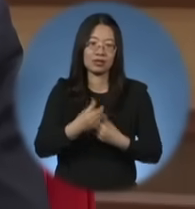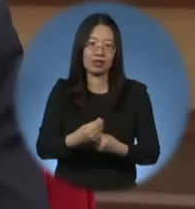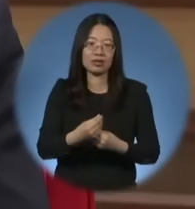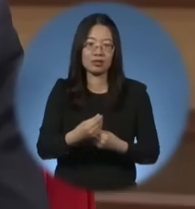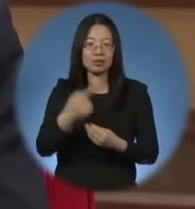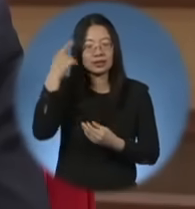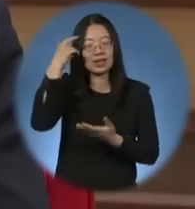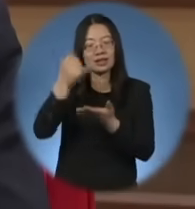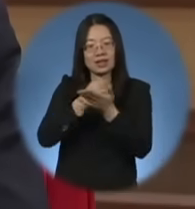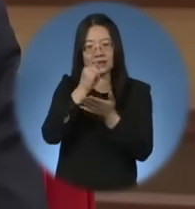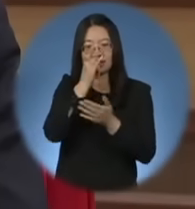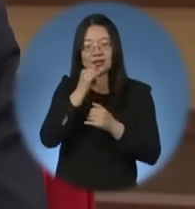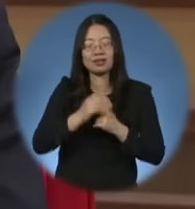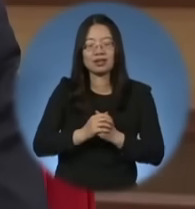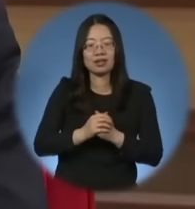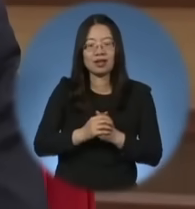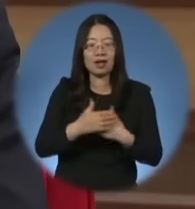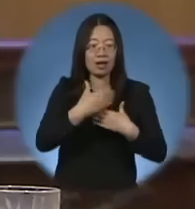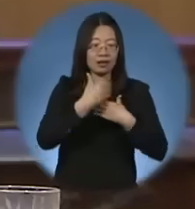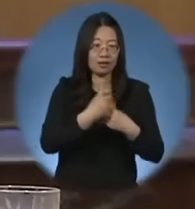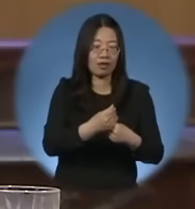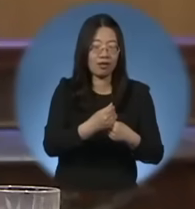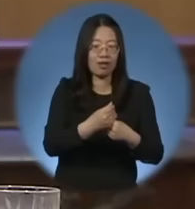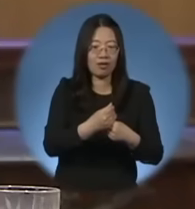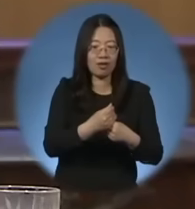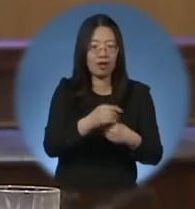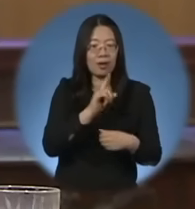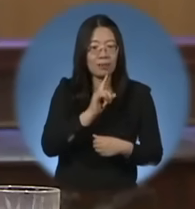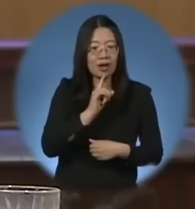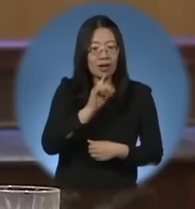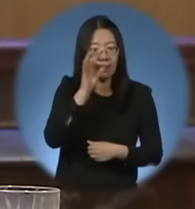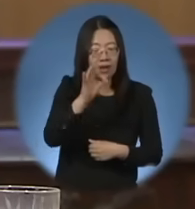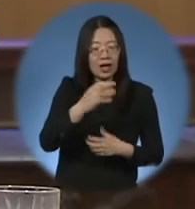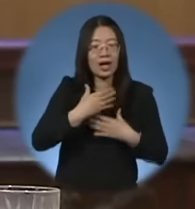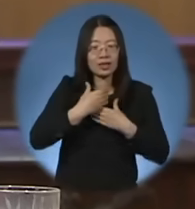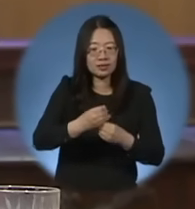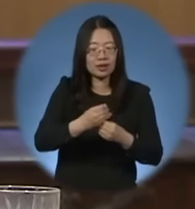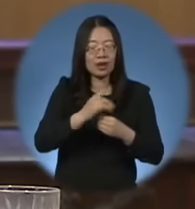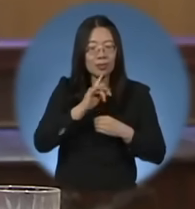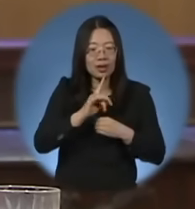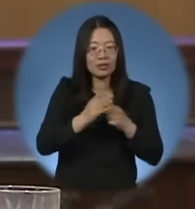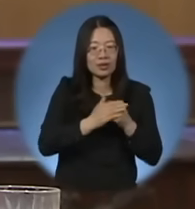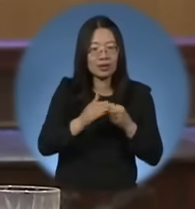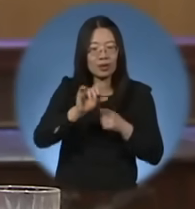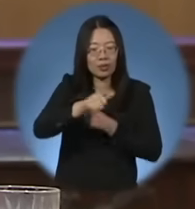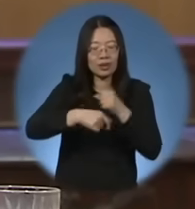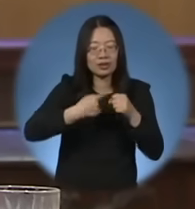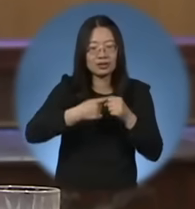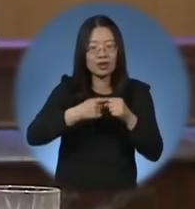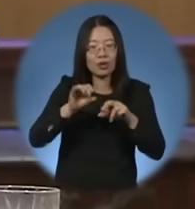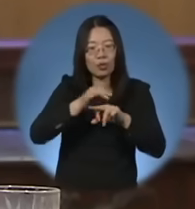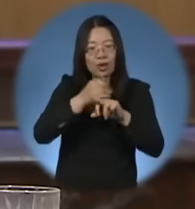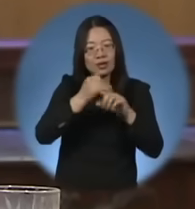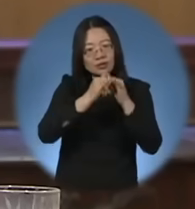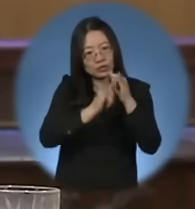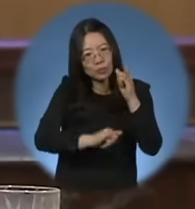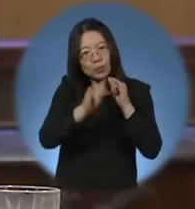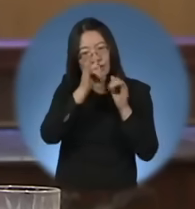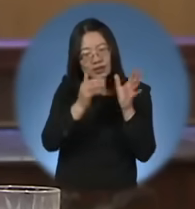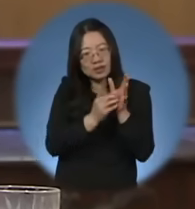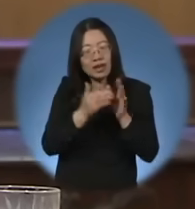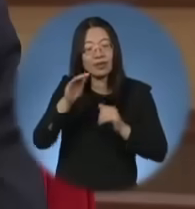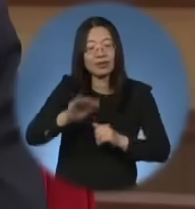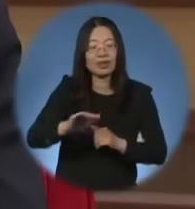안정하다고 생각해요 안안 안정적이다 안정적이다 안정적이니까 500년 왕조가 있는 거죠